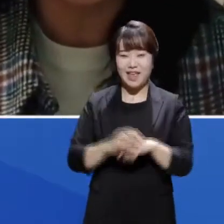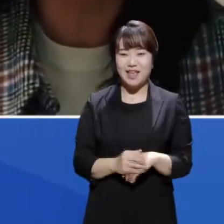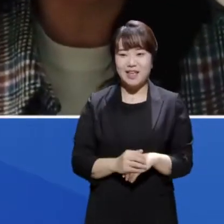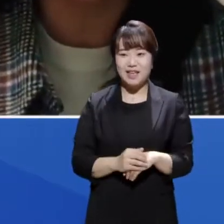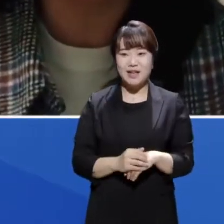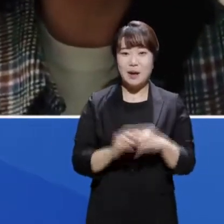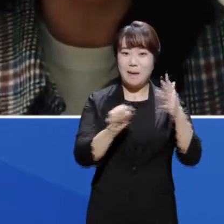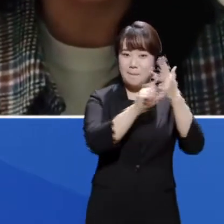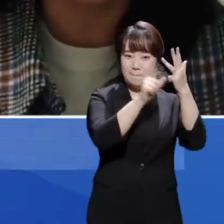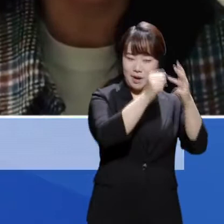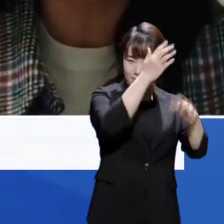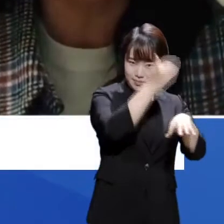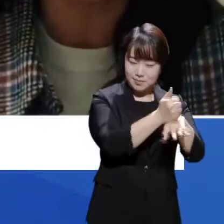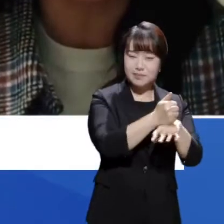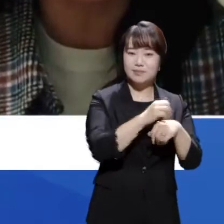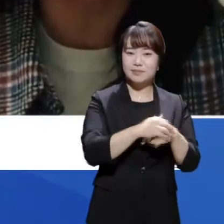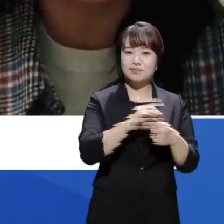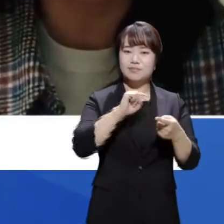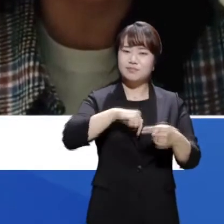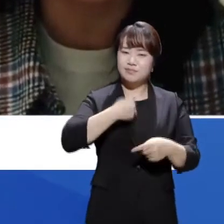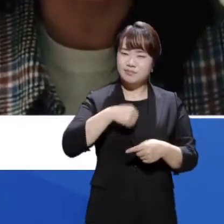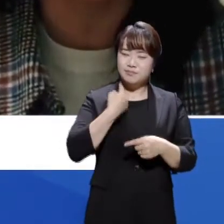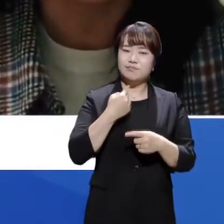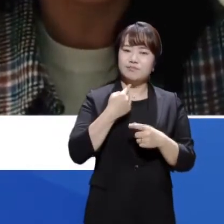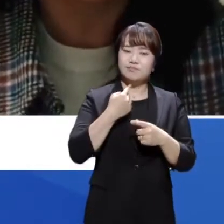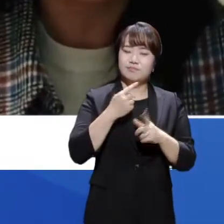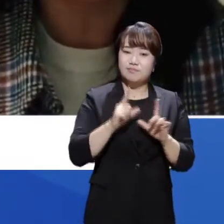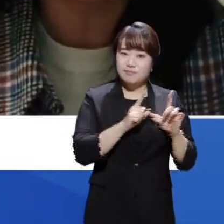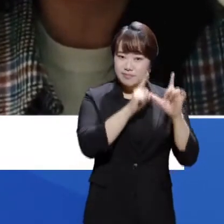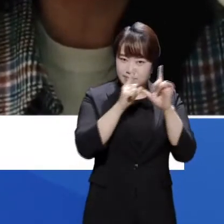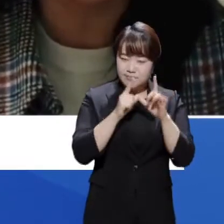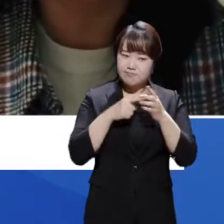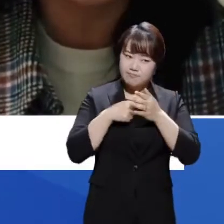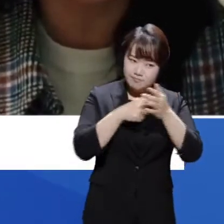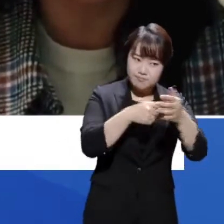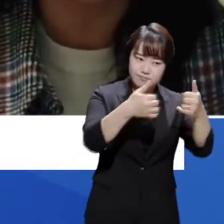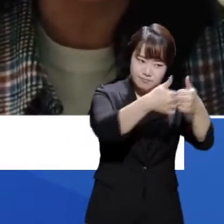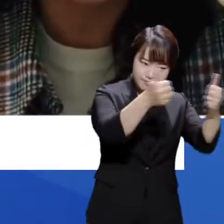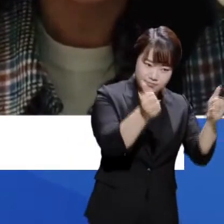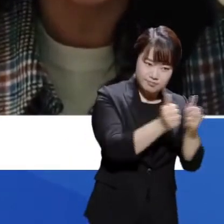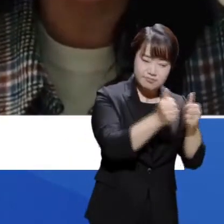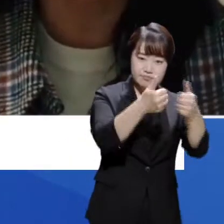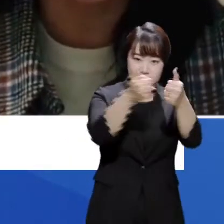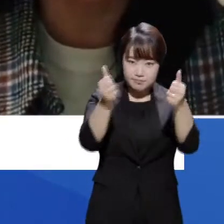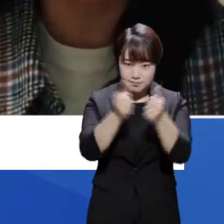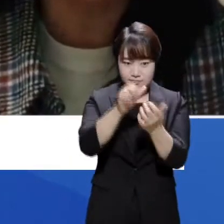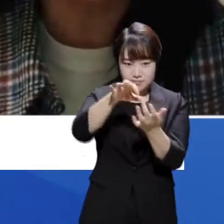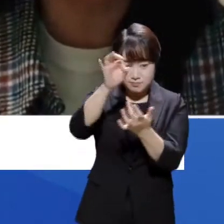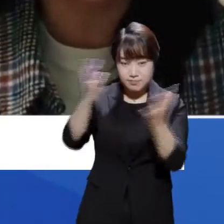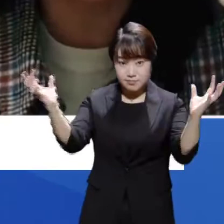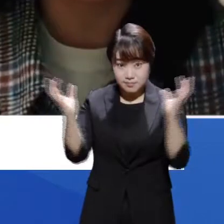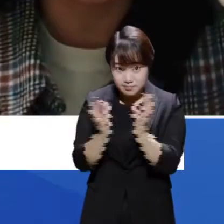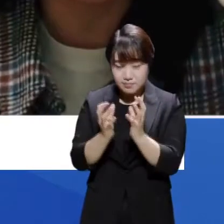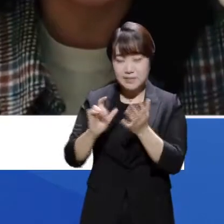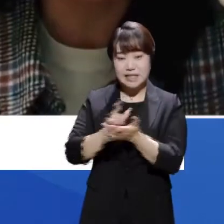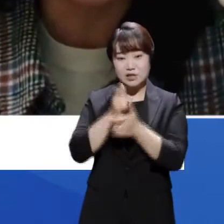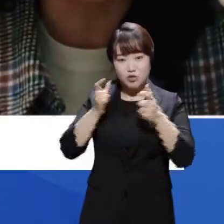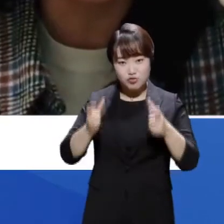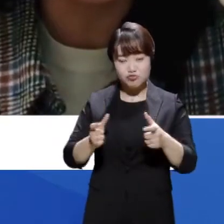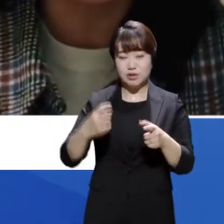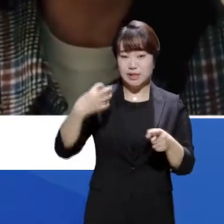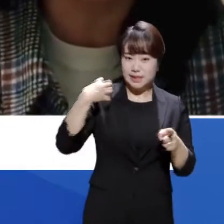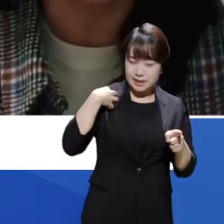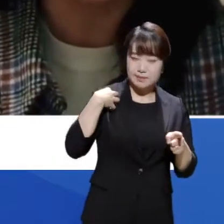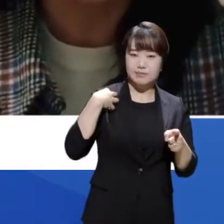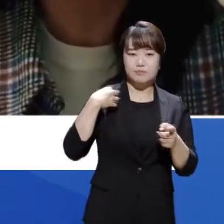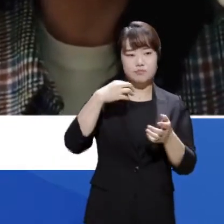그래서 8월 말부터 이제 함께 스스로 만들어갈 수 있는 추진위원들을 모집해서 강서구에 있는 지역의 기관,